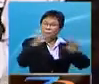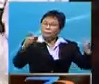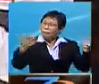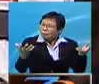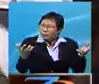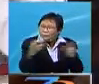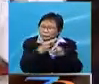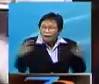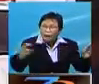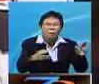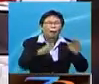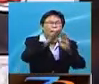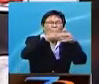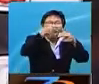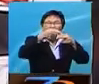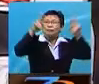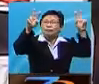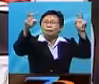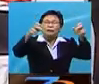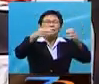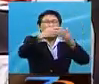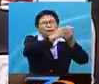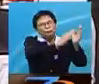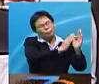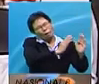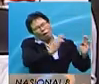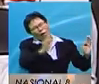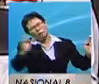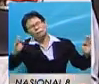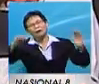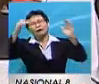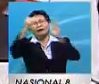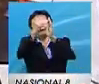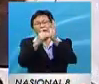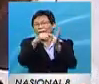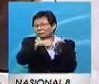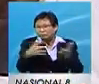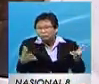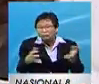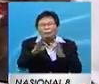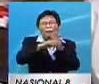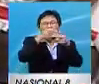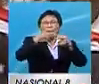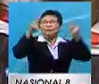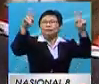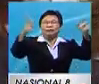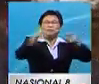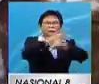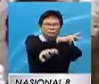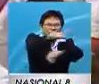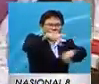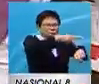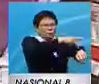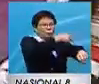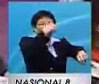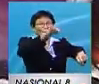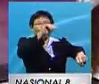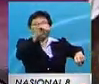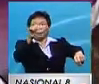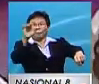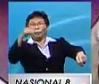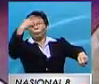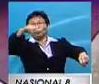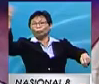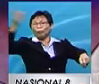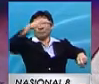dan penglibatan bernama sepanjang acara ini Datuk? Bernama sebagai menyediakan pentas untuk Yang Amat Berhormat menyampaikan